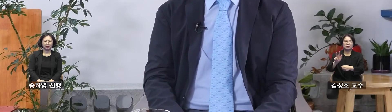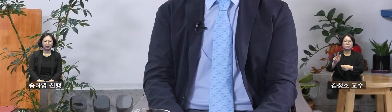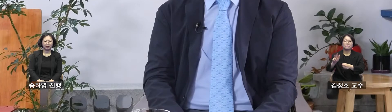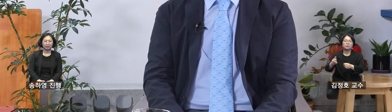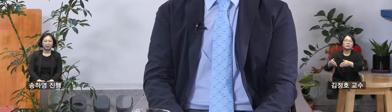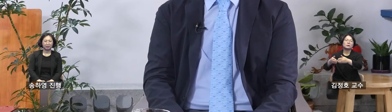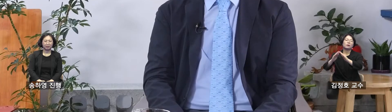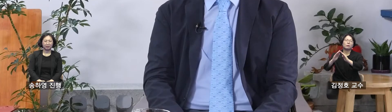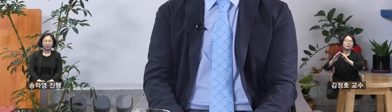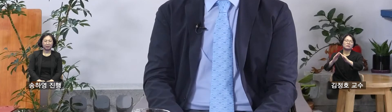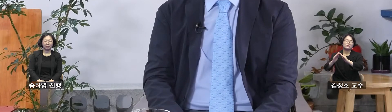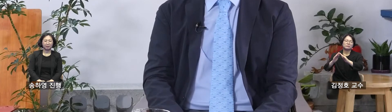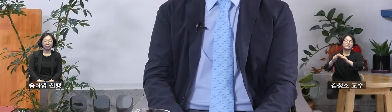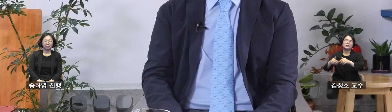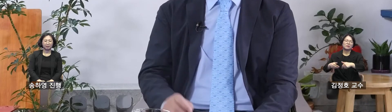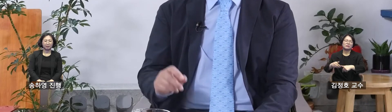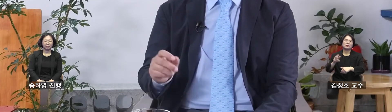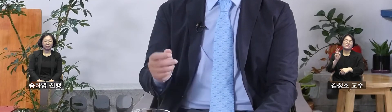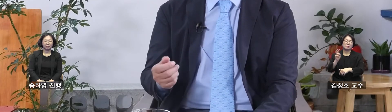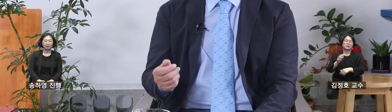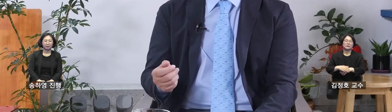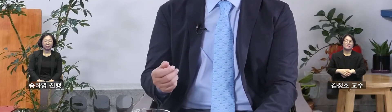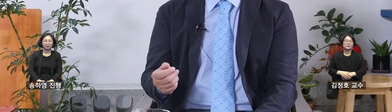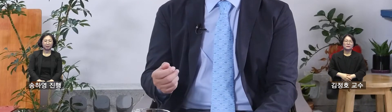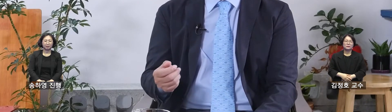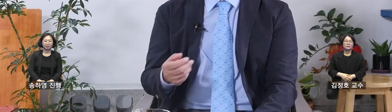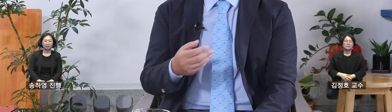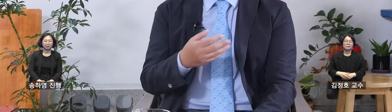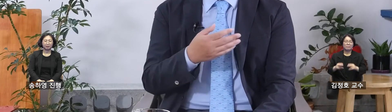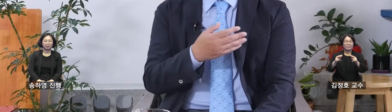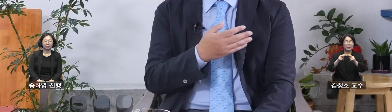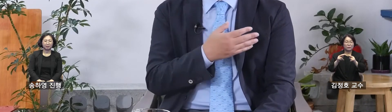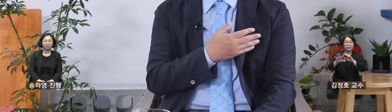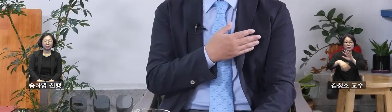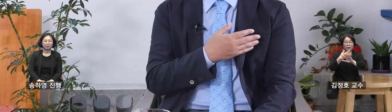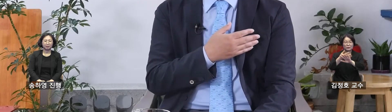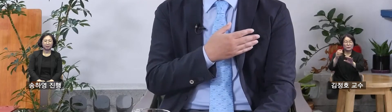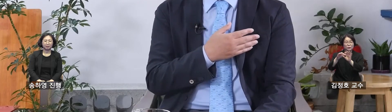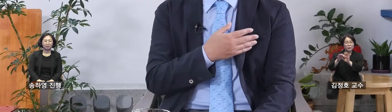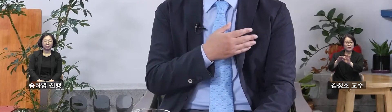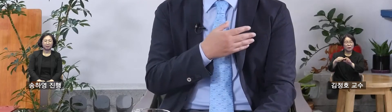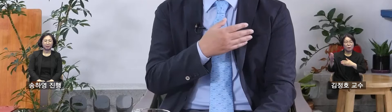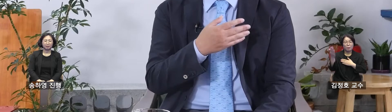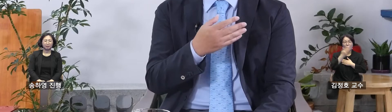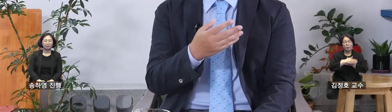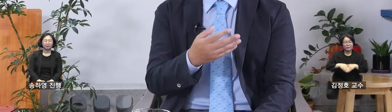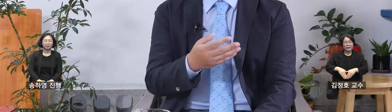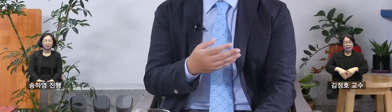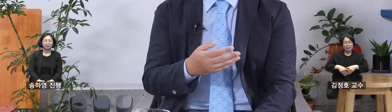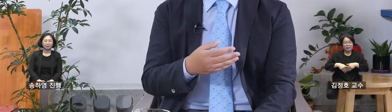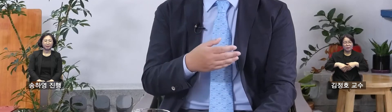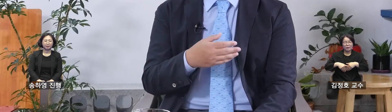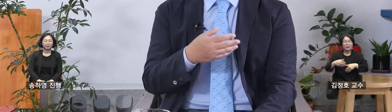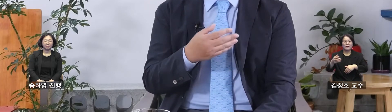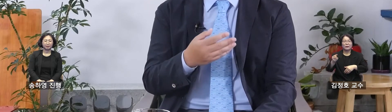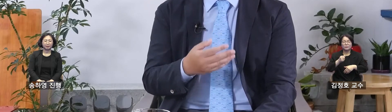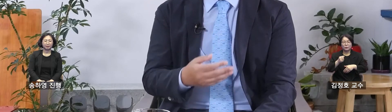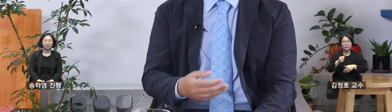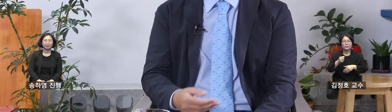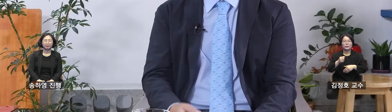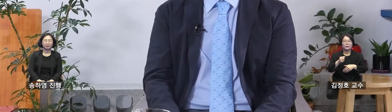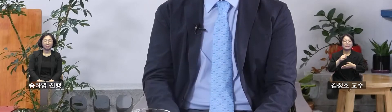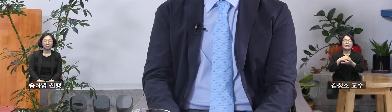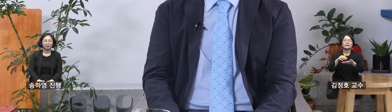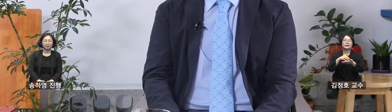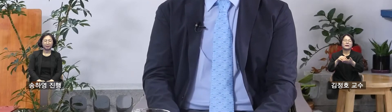정도로 전기를 많이 씁니다. 그래서 반도체 혁신을 통해서 우리 체온 정도를 갖고 인공지능을 계산할 수 있는